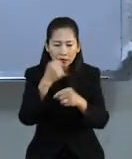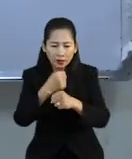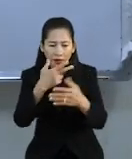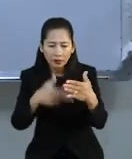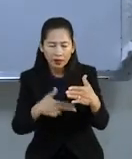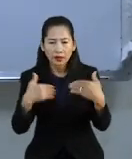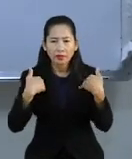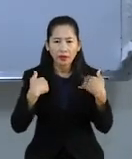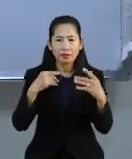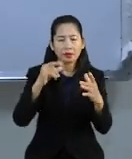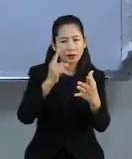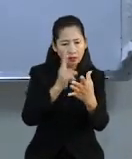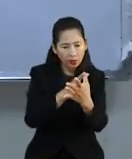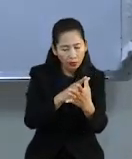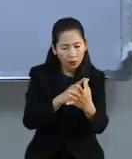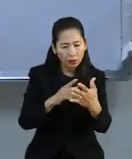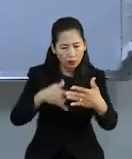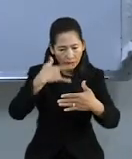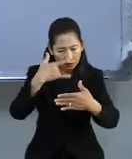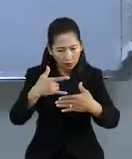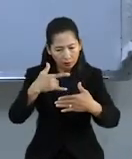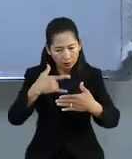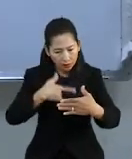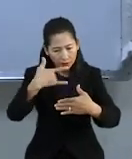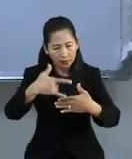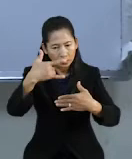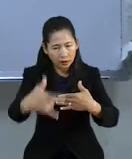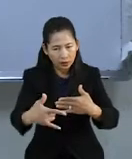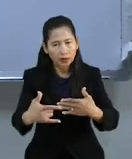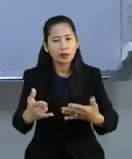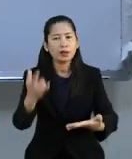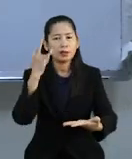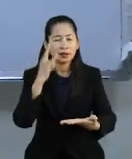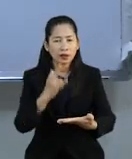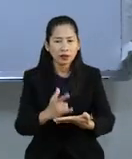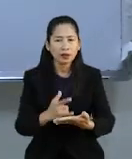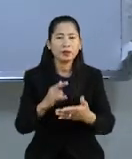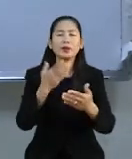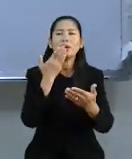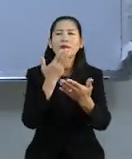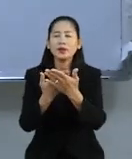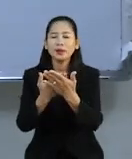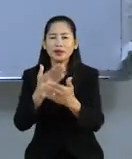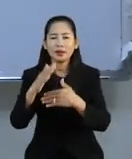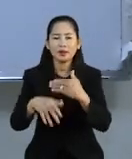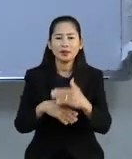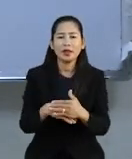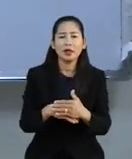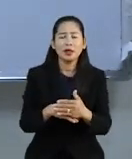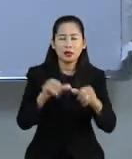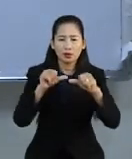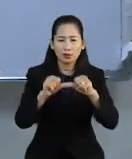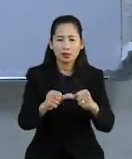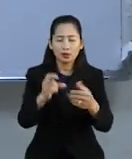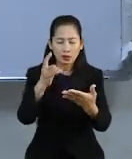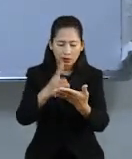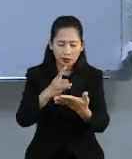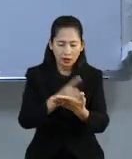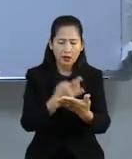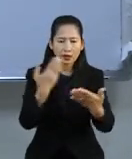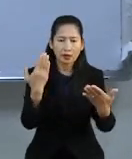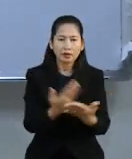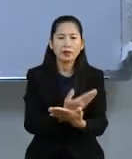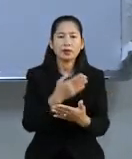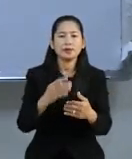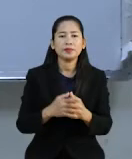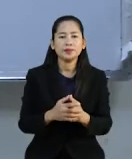mũi thời tầm miên bị thật đầm bốn. Bần tọa mốc, bần tọa mọt tiết, ti bần chọc. Chà, ở con chán cốt. Chẳng dừng bần to cho ông đến thăm mây mùi tiết